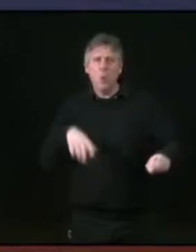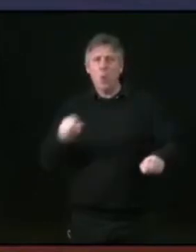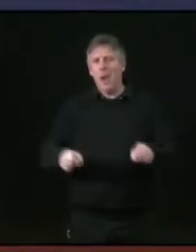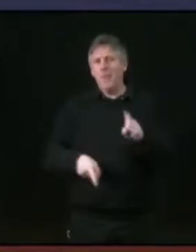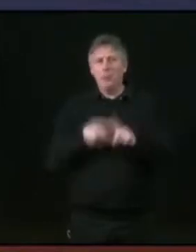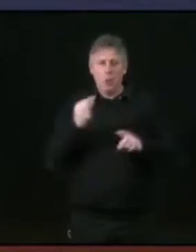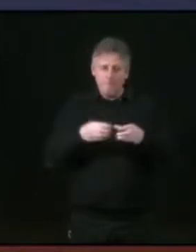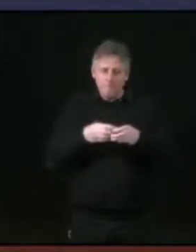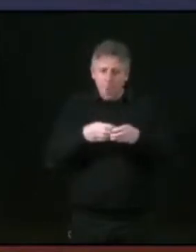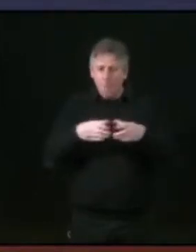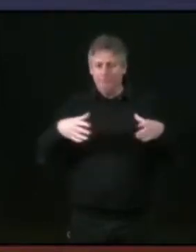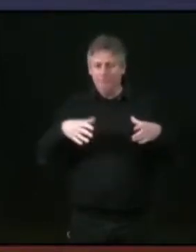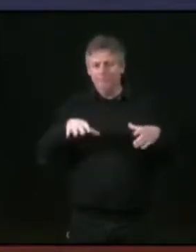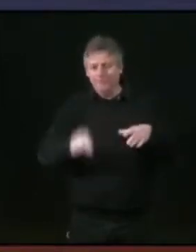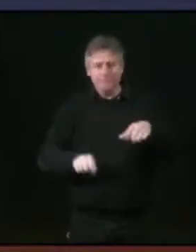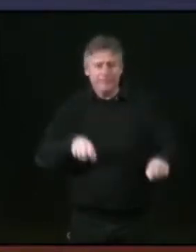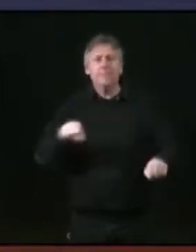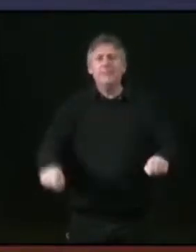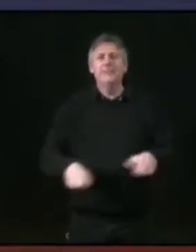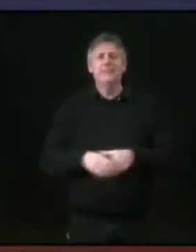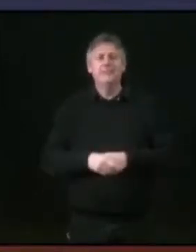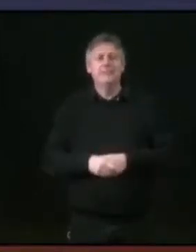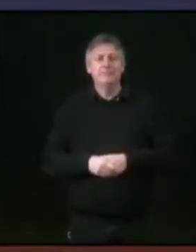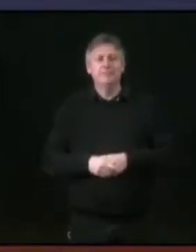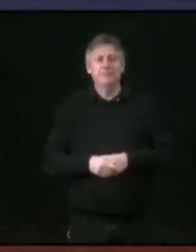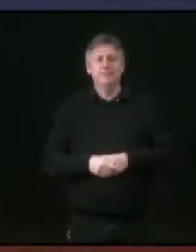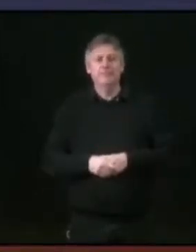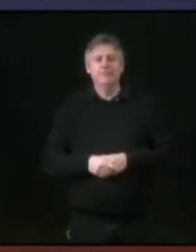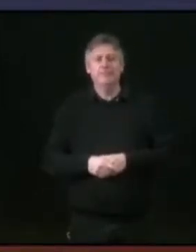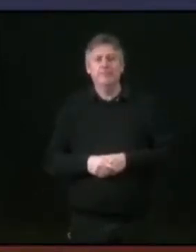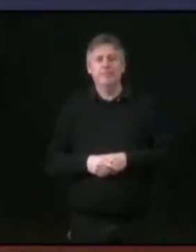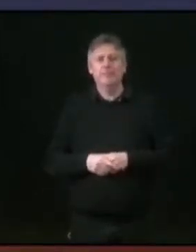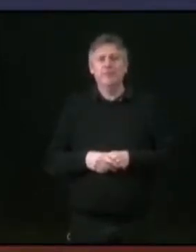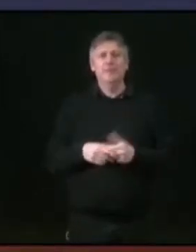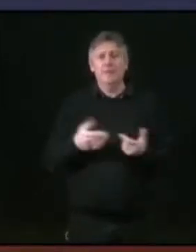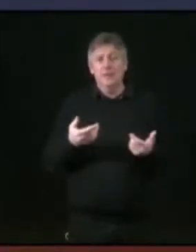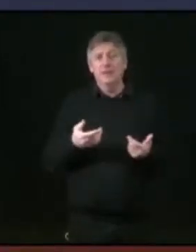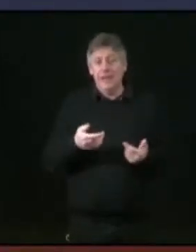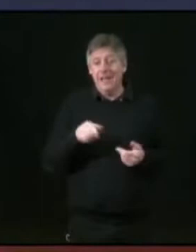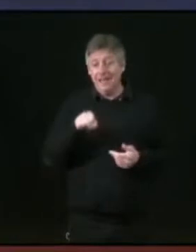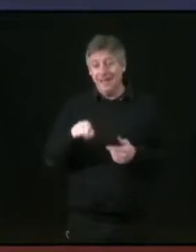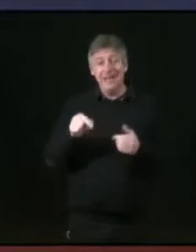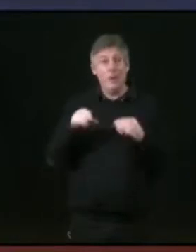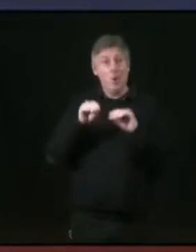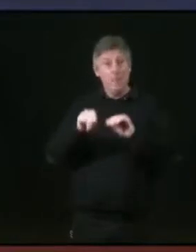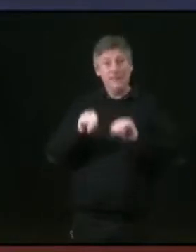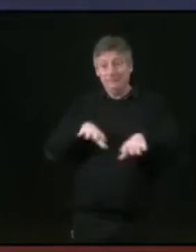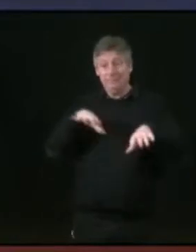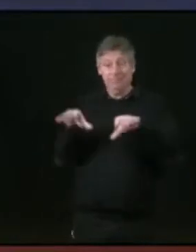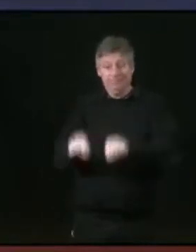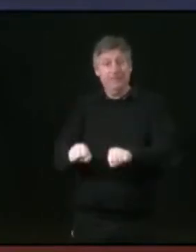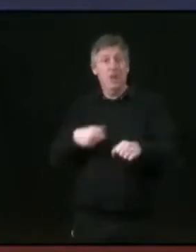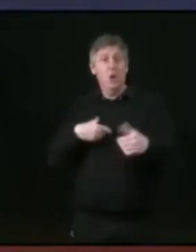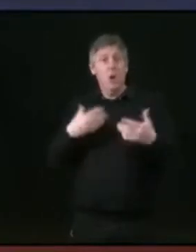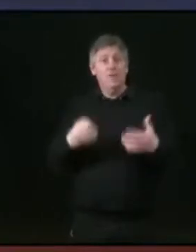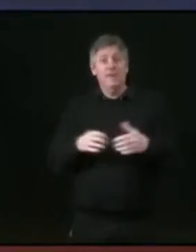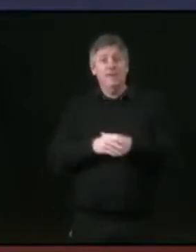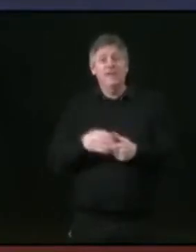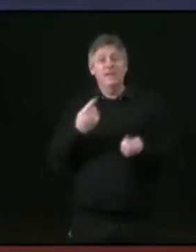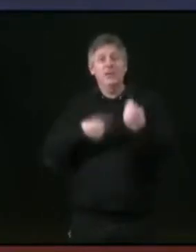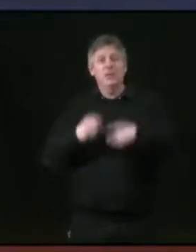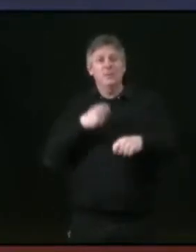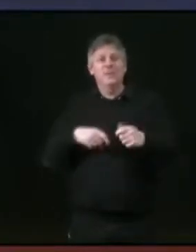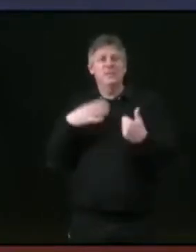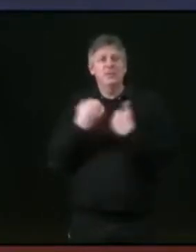important. Lorsque j'ai souhaité préempter le 178, c'était pour travailler avec une entreprise de l'économie sociale